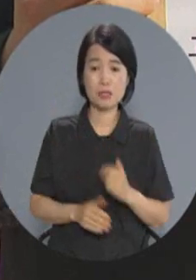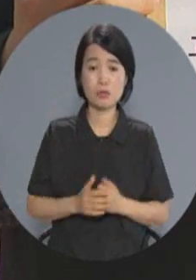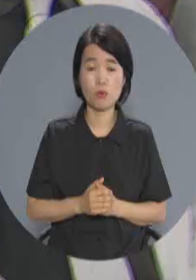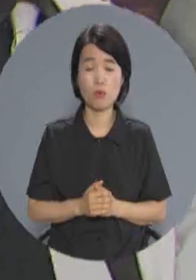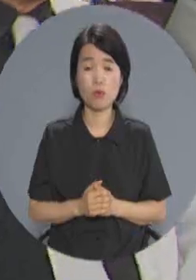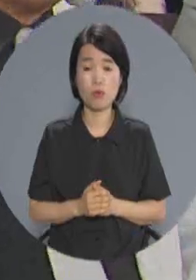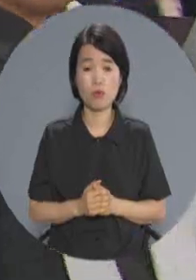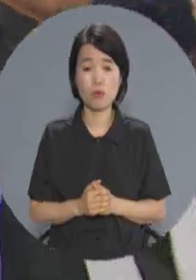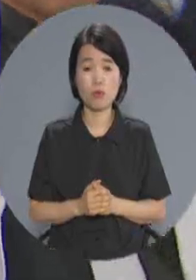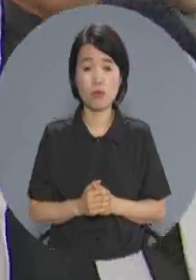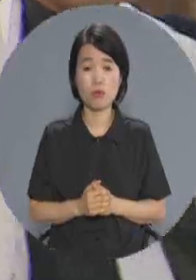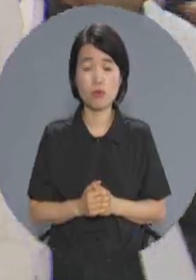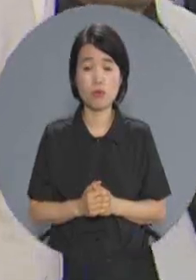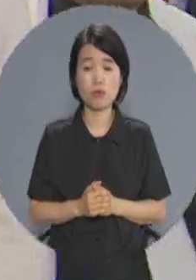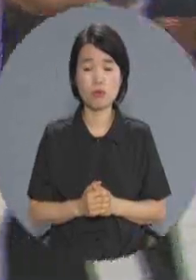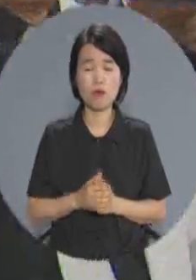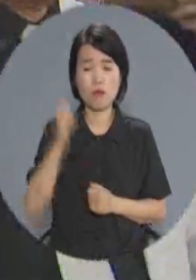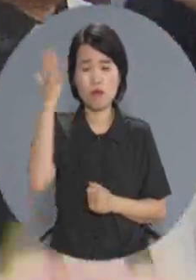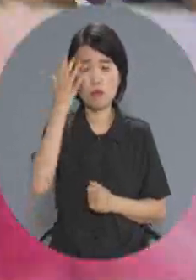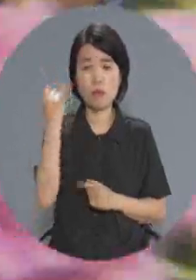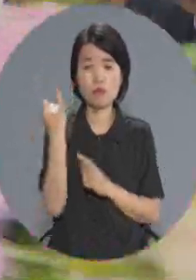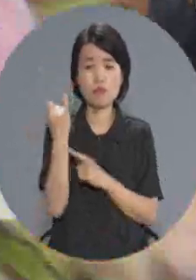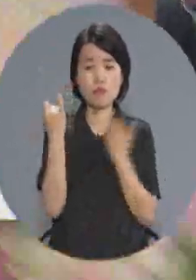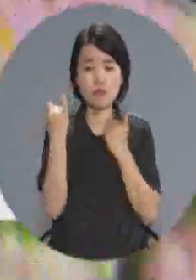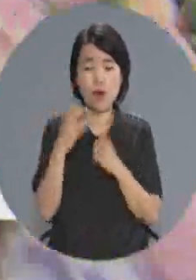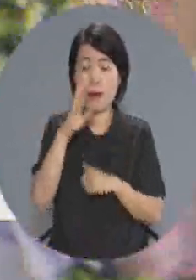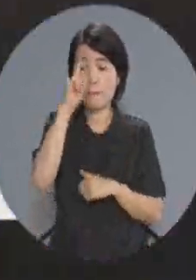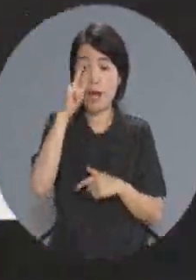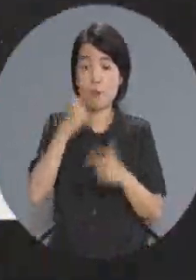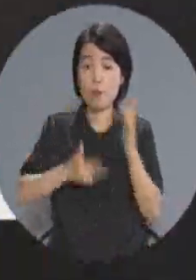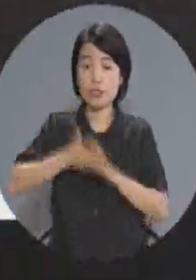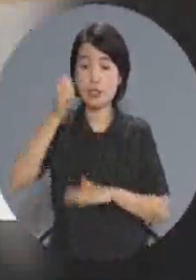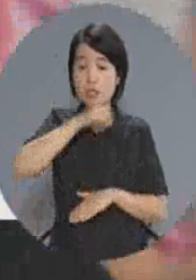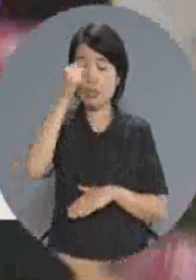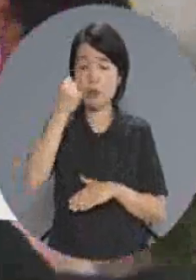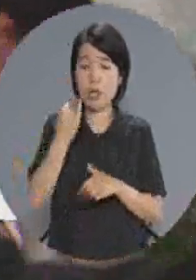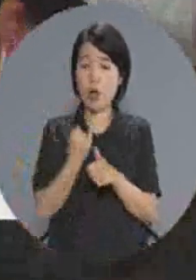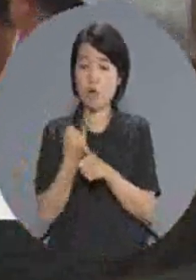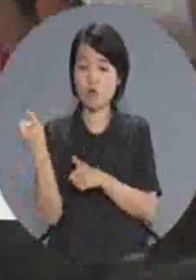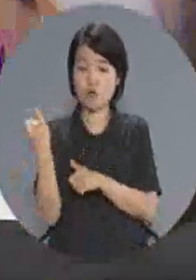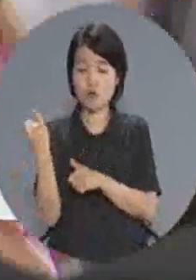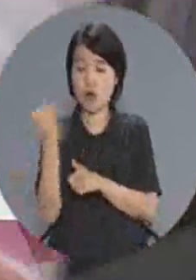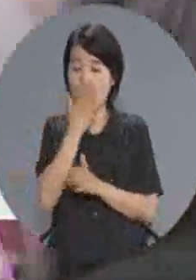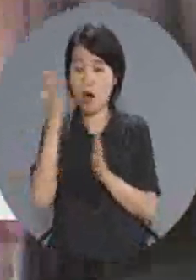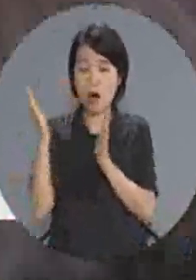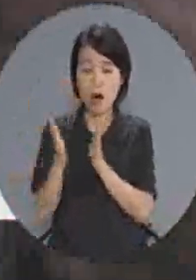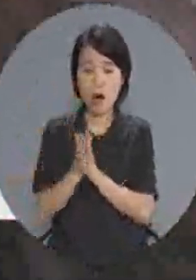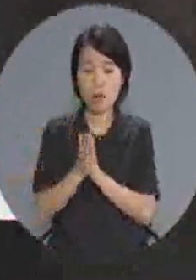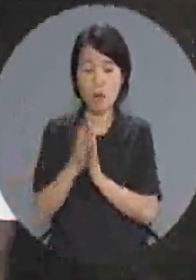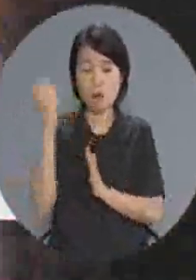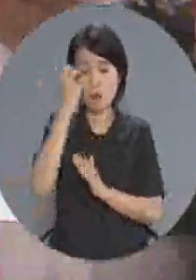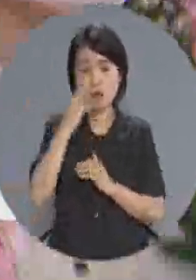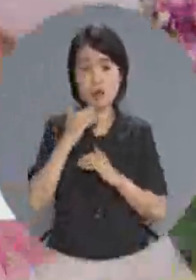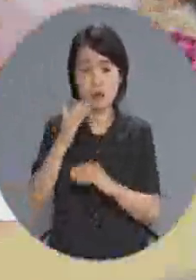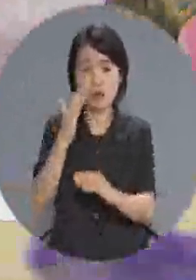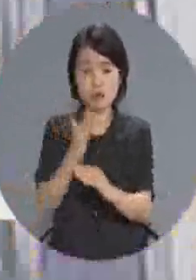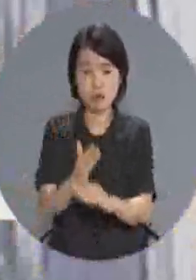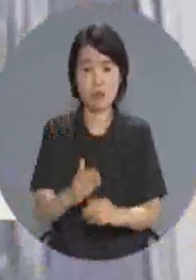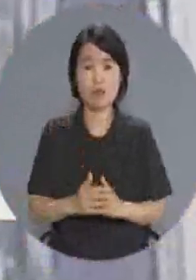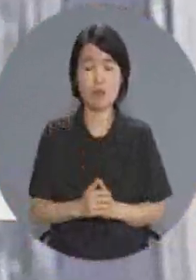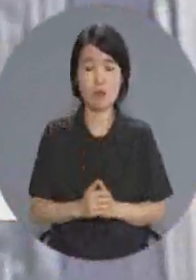거절하였음에도 그런데 난데없는 인물 박홍렬 목포시장 당선인의 배우자가 공범 수사선상에